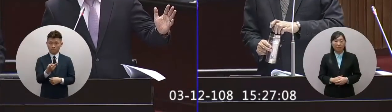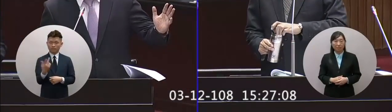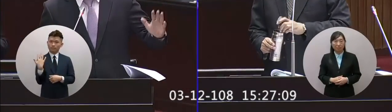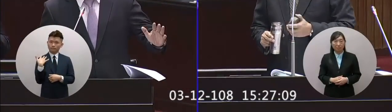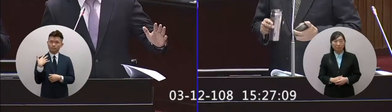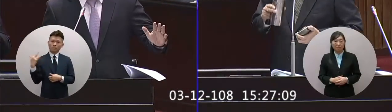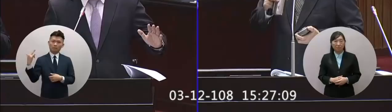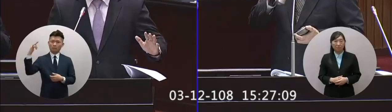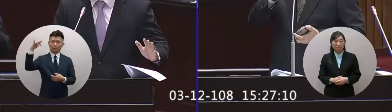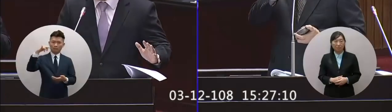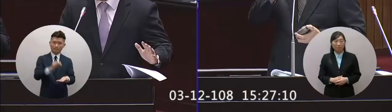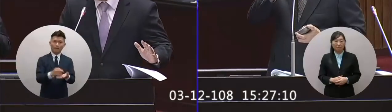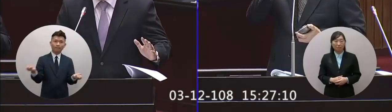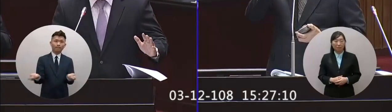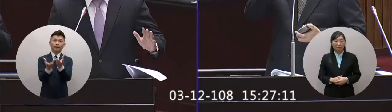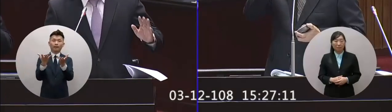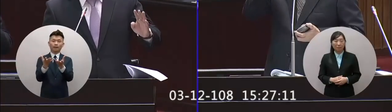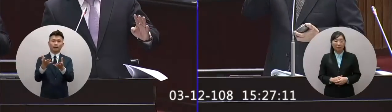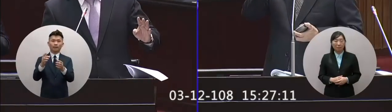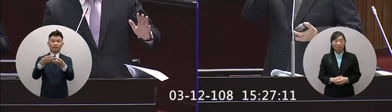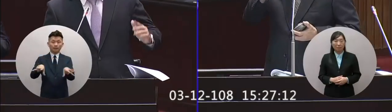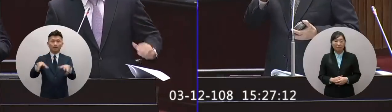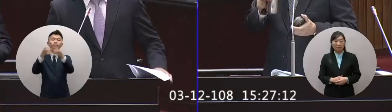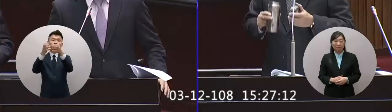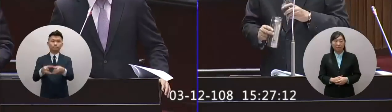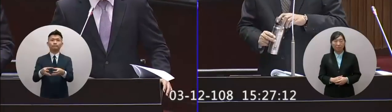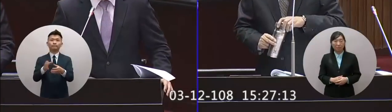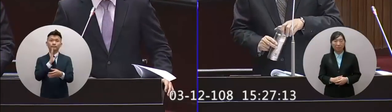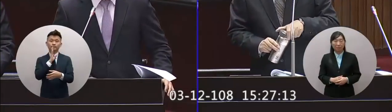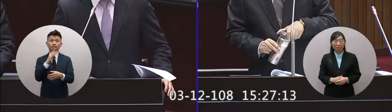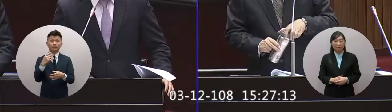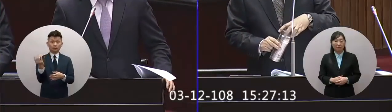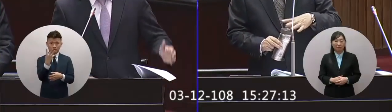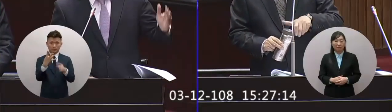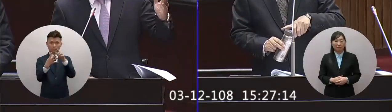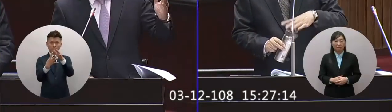这个航空事故嘛，才成立非安会，可是四大块少了另外三块，